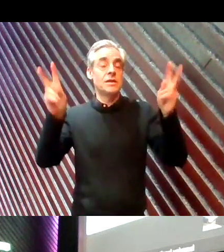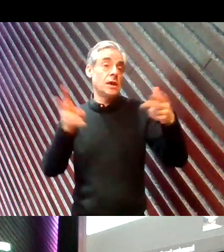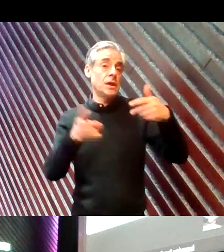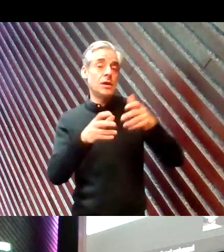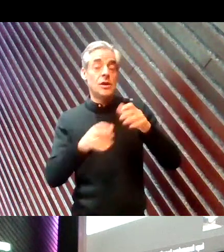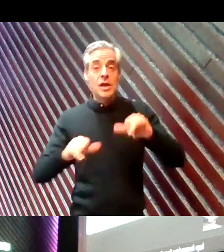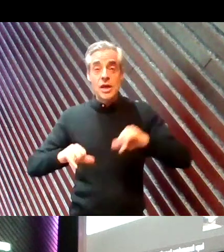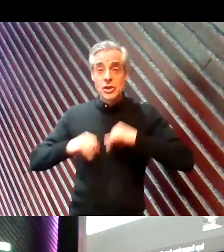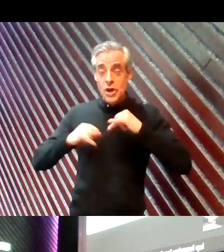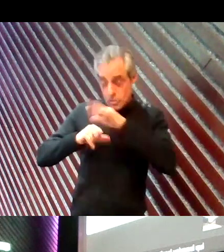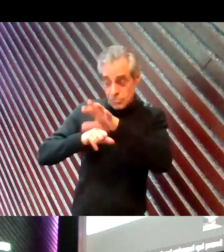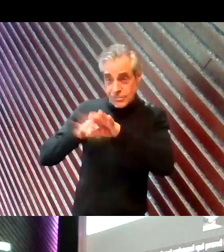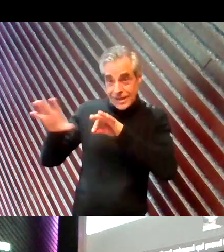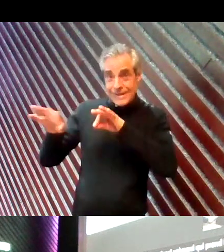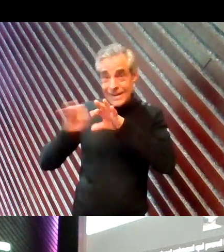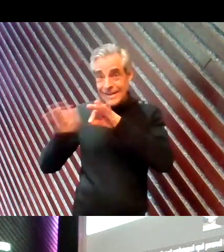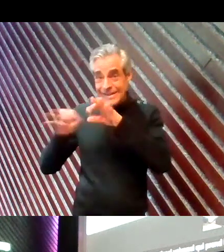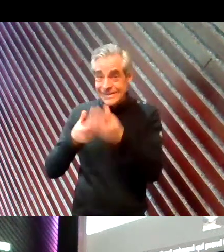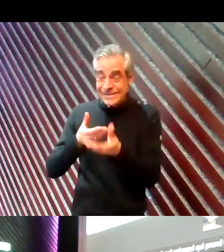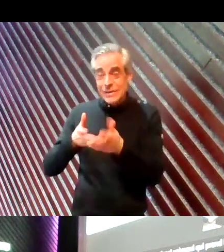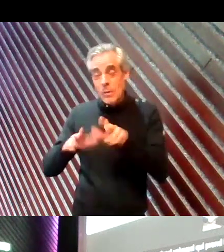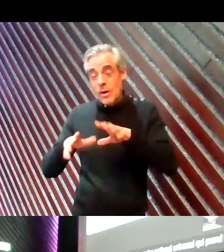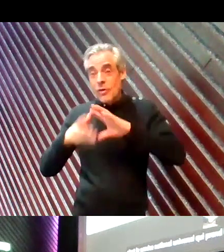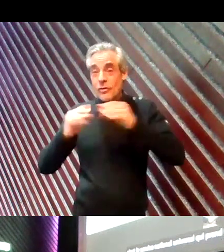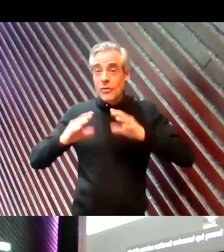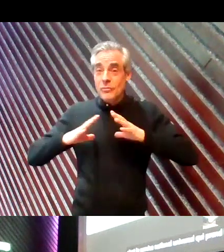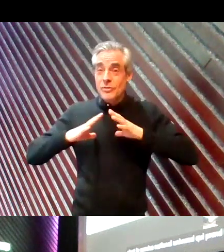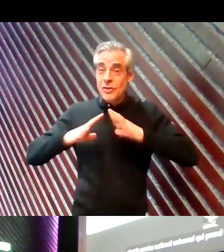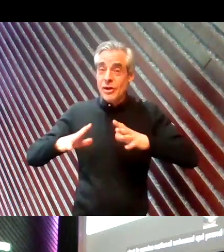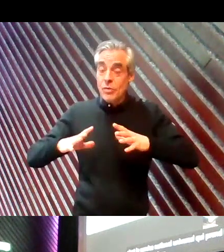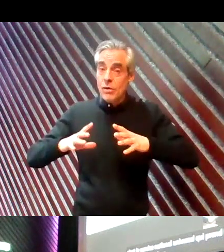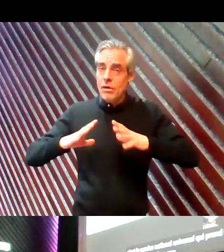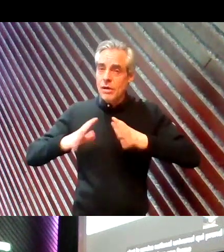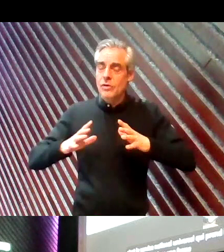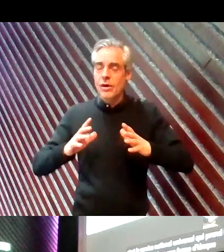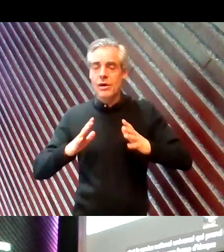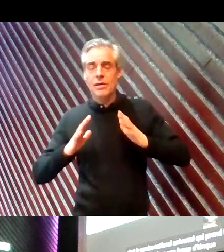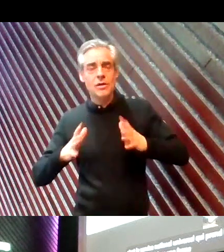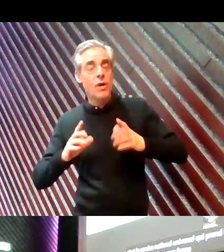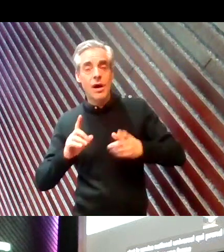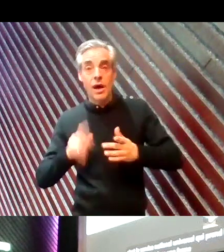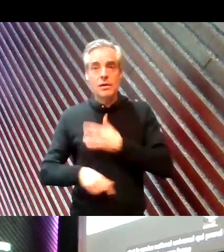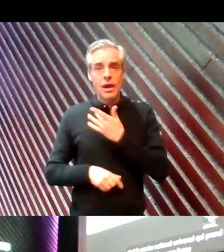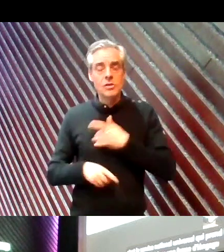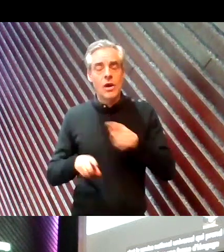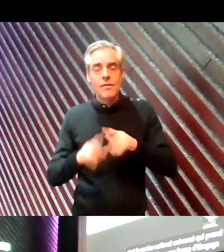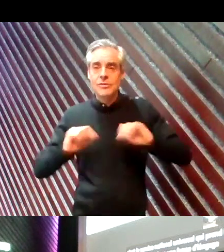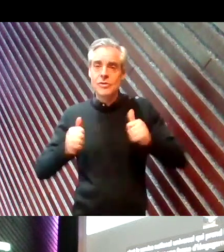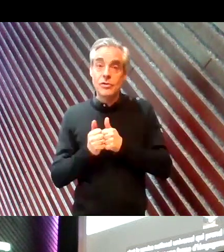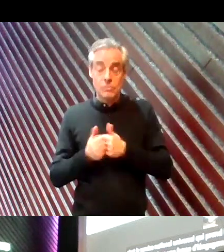plus jeunes et plus jeunes à rentrer dans une forme d'engagement extrêmement intéressante, forme de cohésion. alors, cela, pareil,